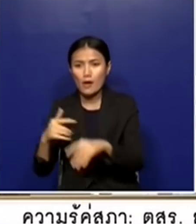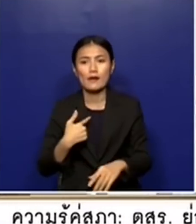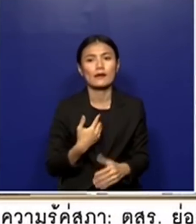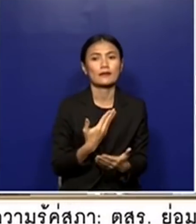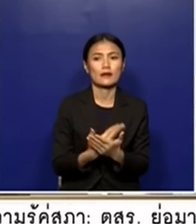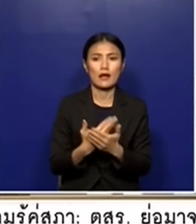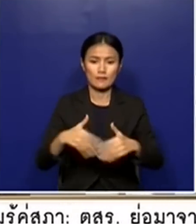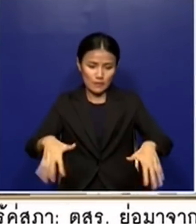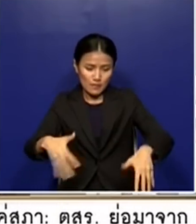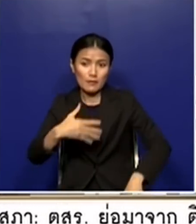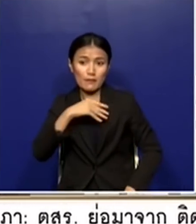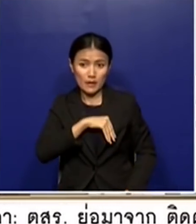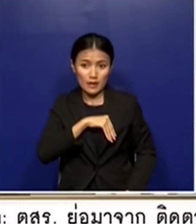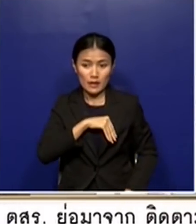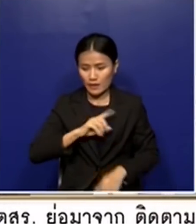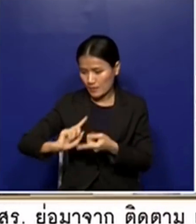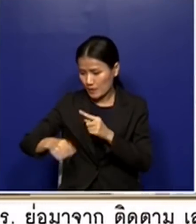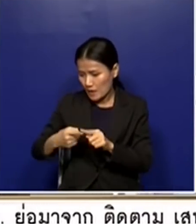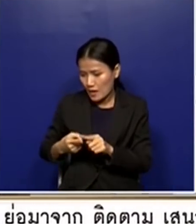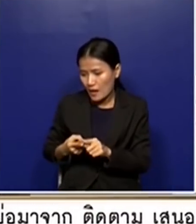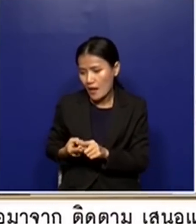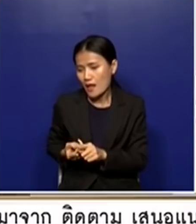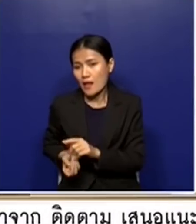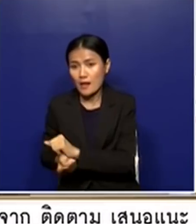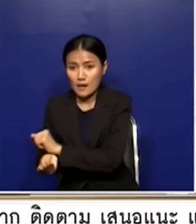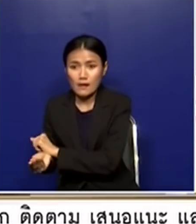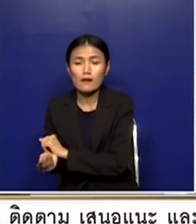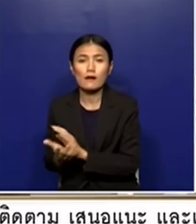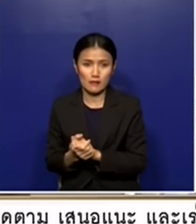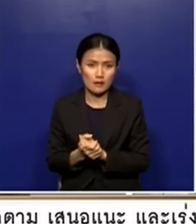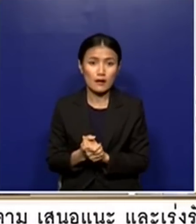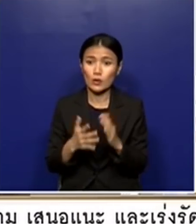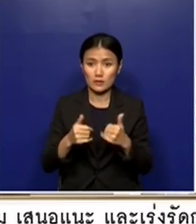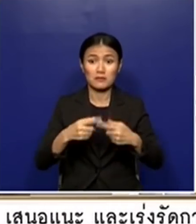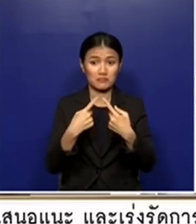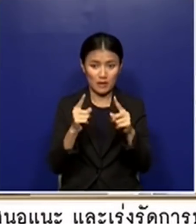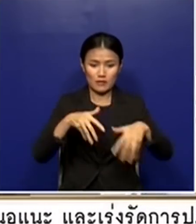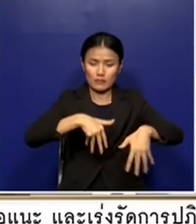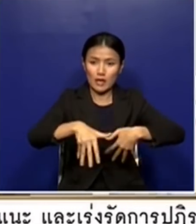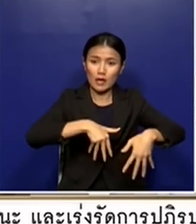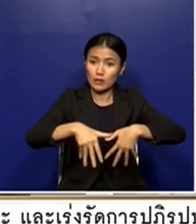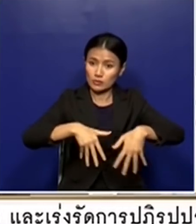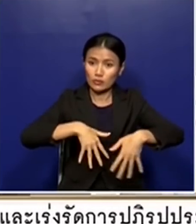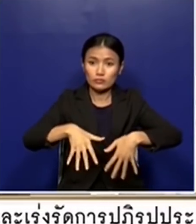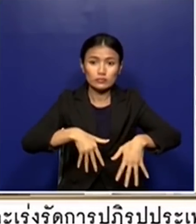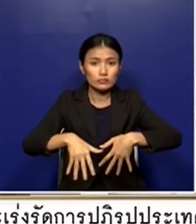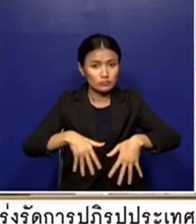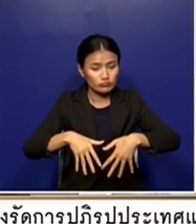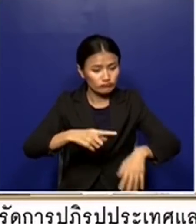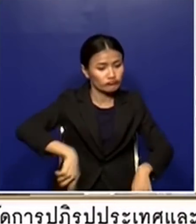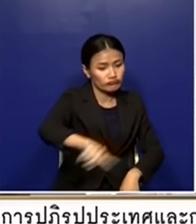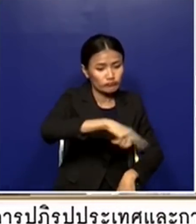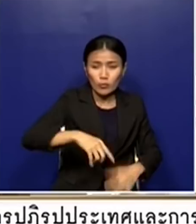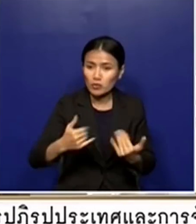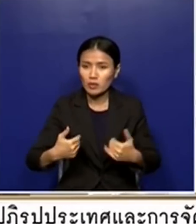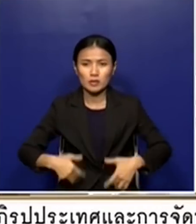คั่งให้กับตนเองและพวกพ้องท่ามกลางภาวะที่ประชาชนดำรงชีวิตอย่างยากล